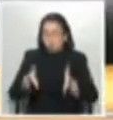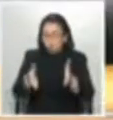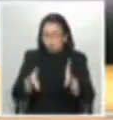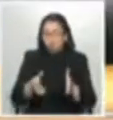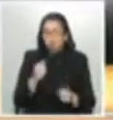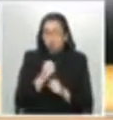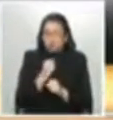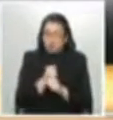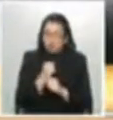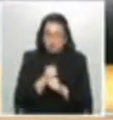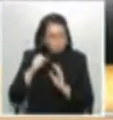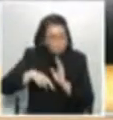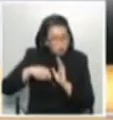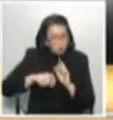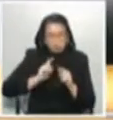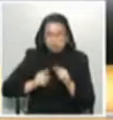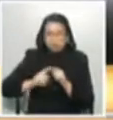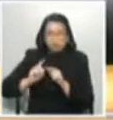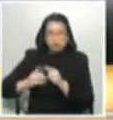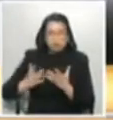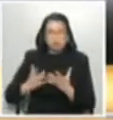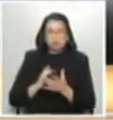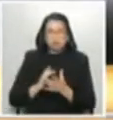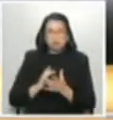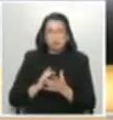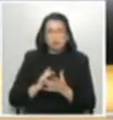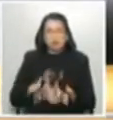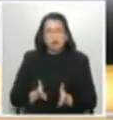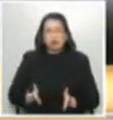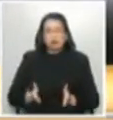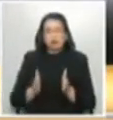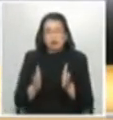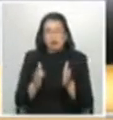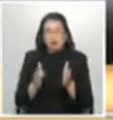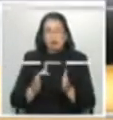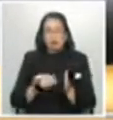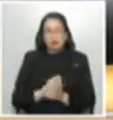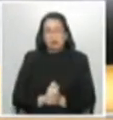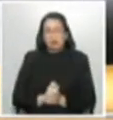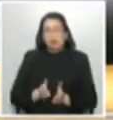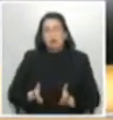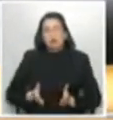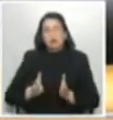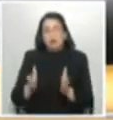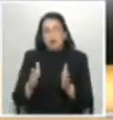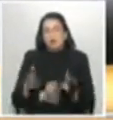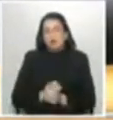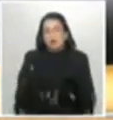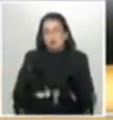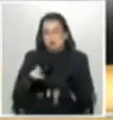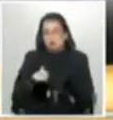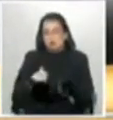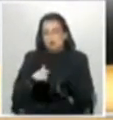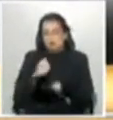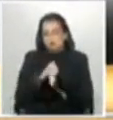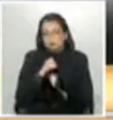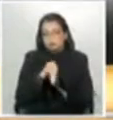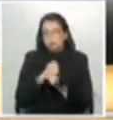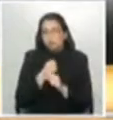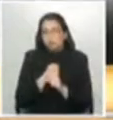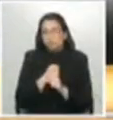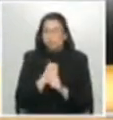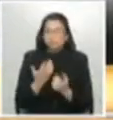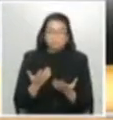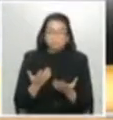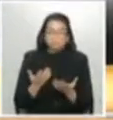ล้วก็ผมเพิ่งพูดหาหรือไปเนี่ยก็บวชเขาก็ดีนะทางอีกบวชก็ดูแลแล้วคือเรื่องเวลาไปทำเนี่ยปุ๊บไ